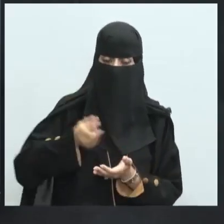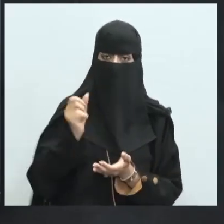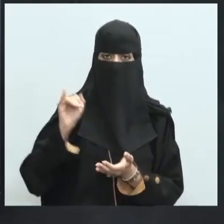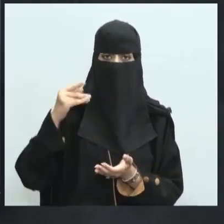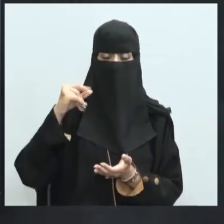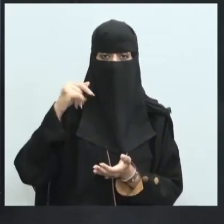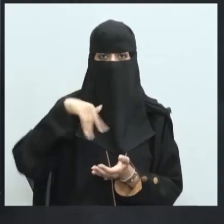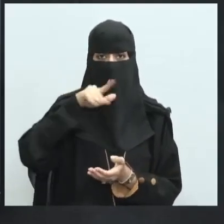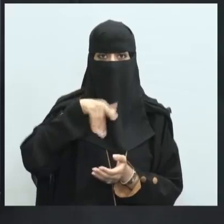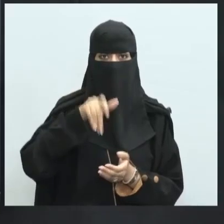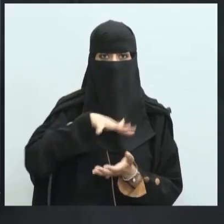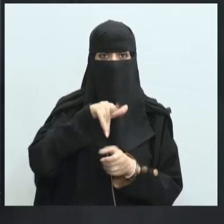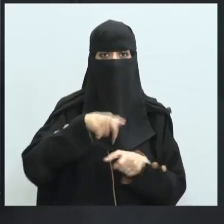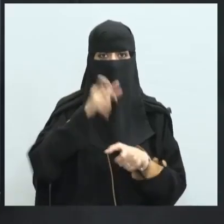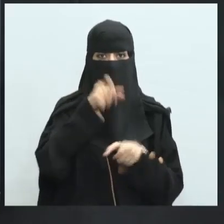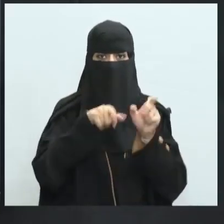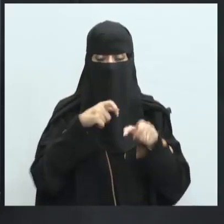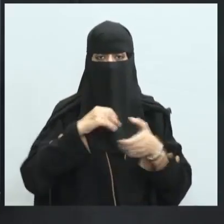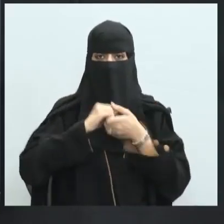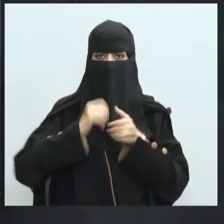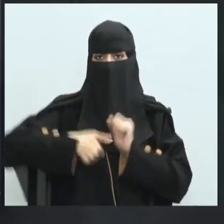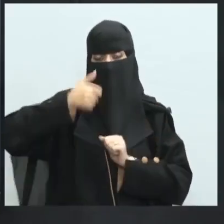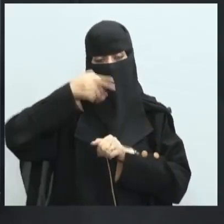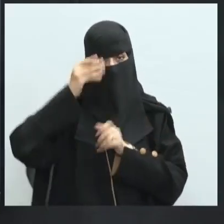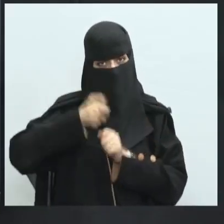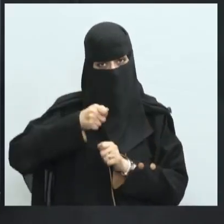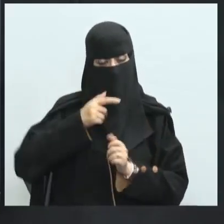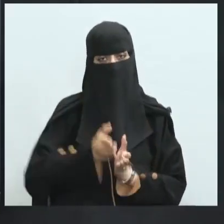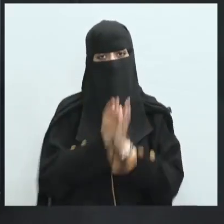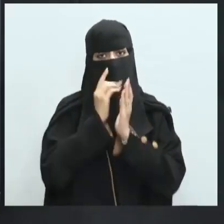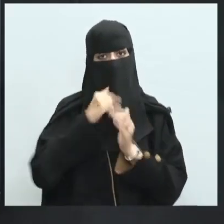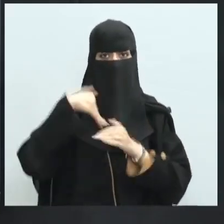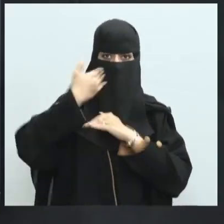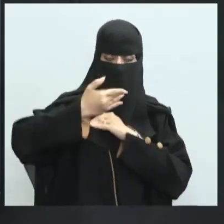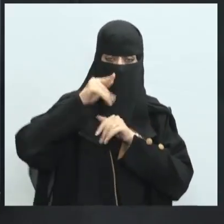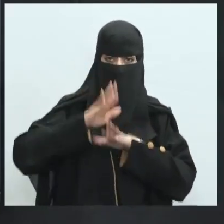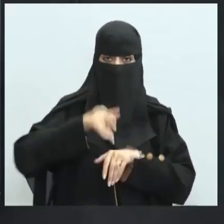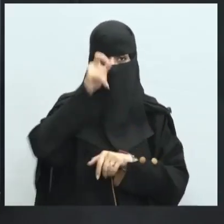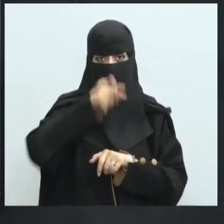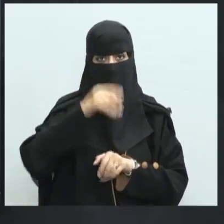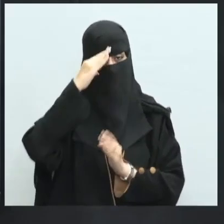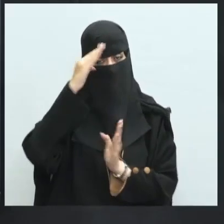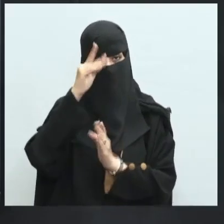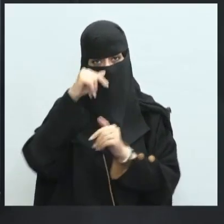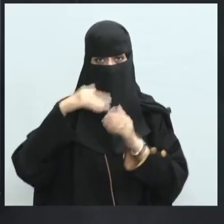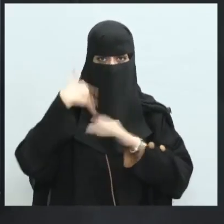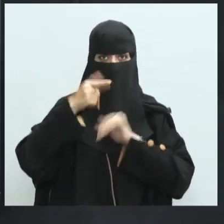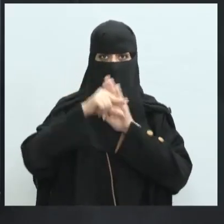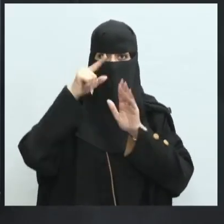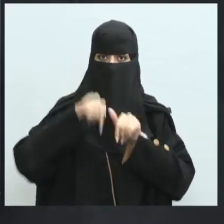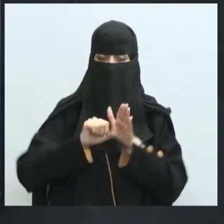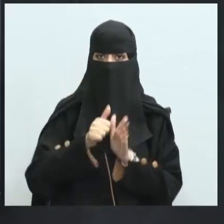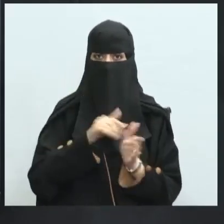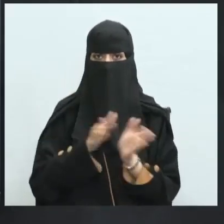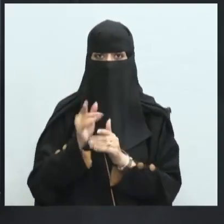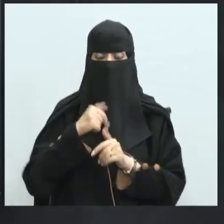عليه وعلى اله افضل الصلاه وازكى السلام اما بعد اهلا وسهلا بكم اعزائي الطلاب والطالبات في درس جديد من